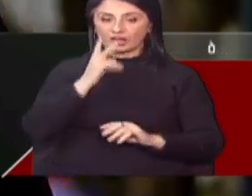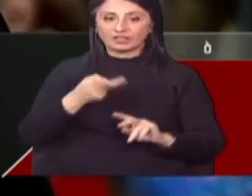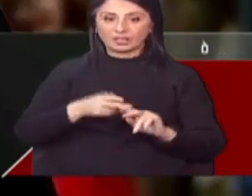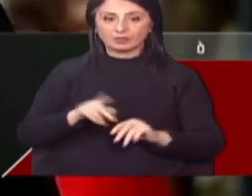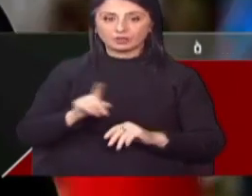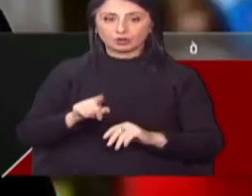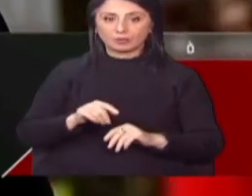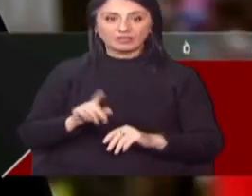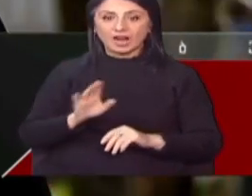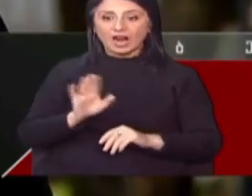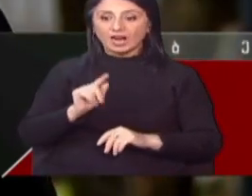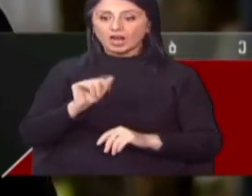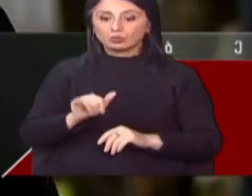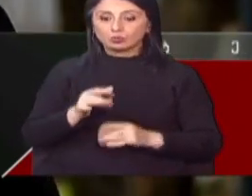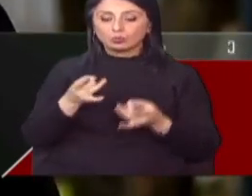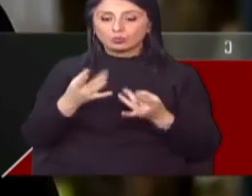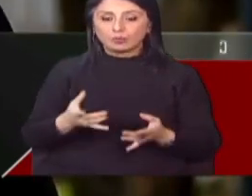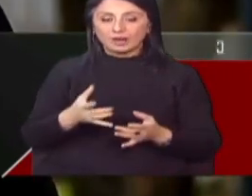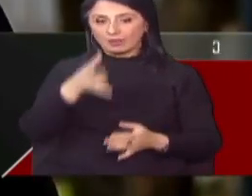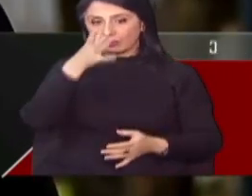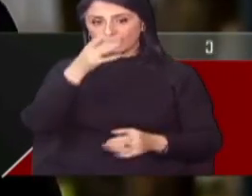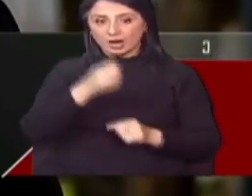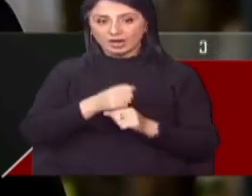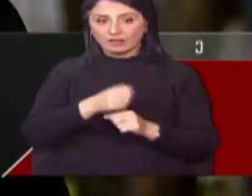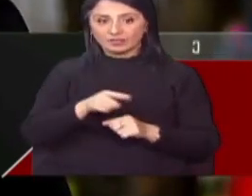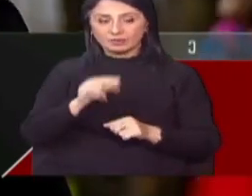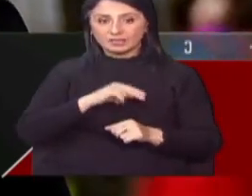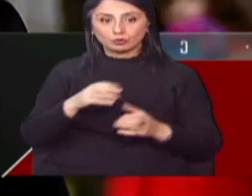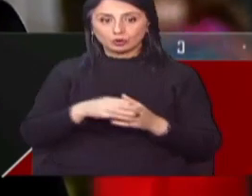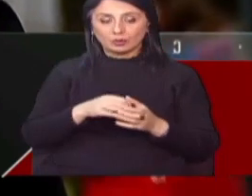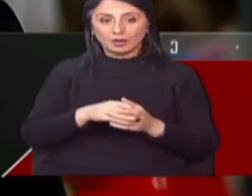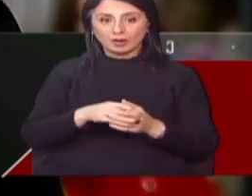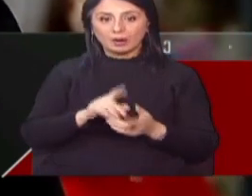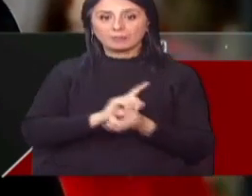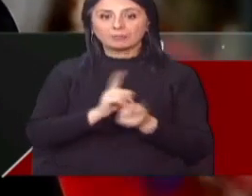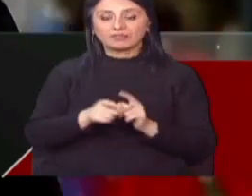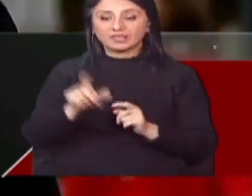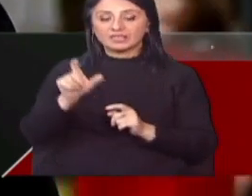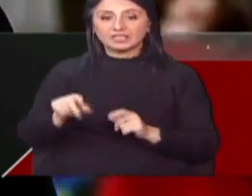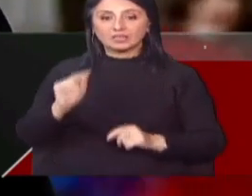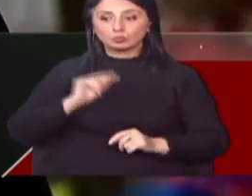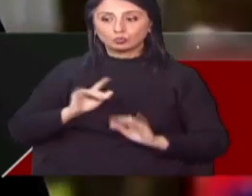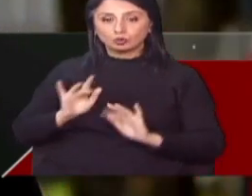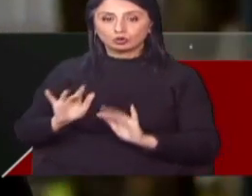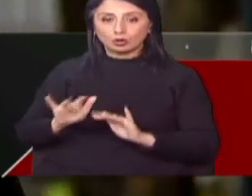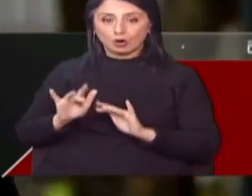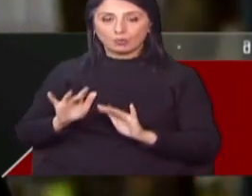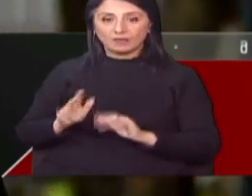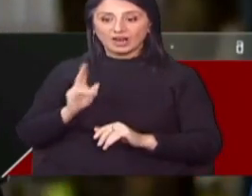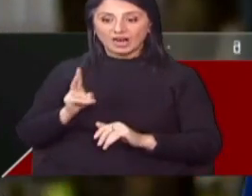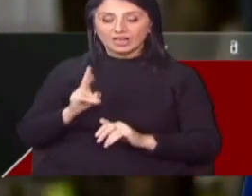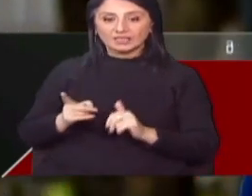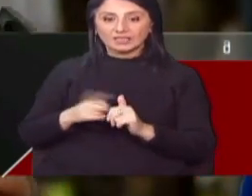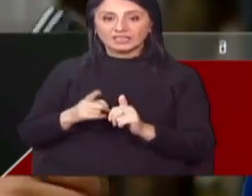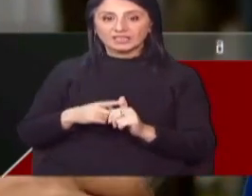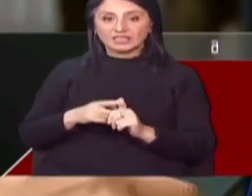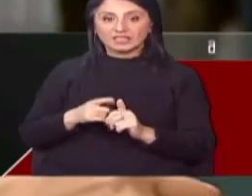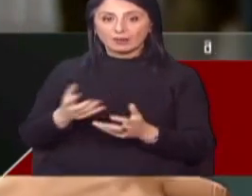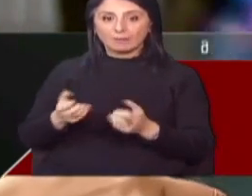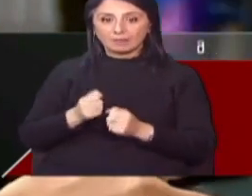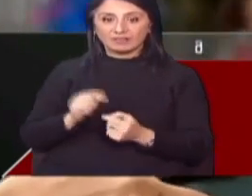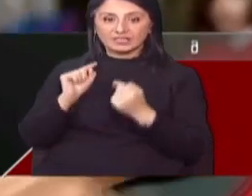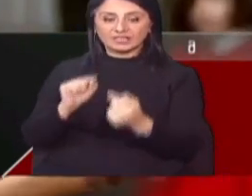იმას, რომ არათუ უბრალოდ იგნორირებას უკეთებდნენ ამ სამუშაო ჯგუფებს, პირიქით ისინი მუშაობდნენ კანდიდატის სტატუსის